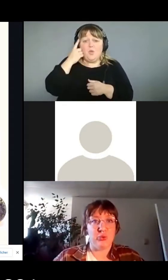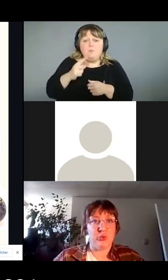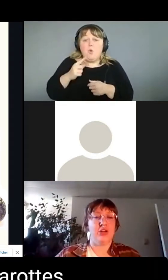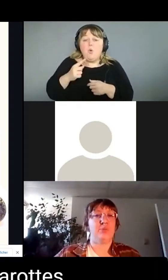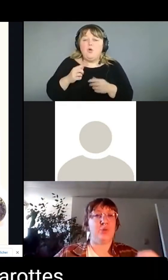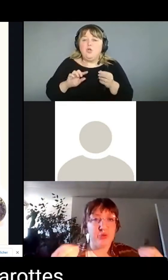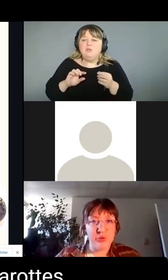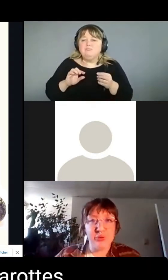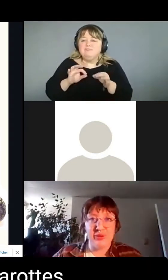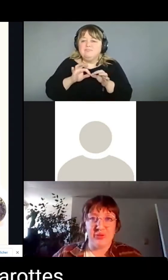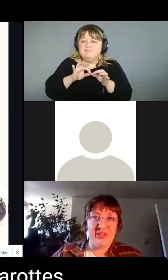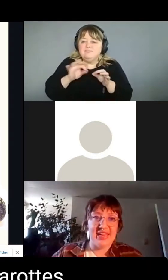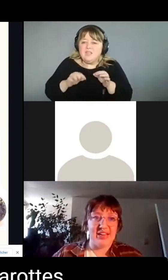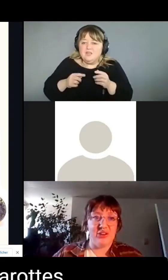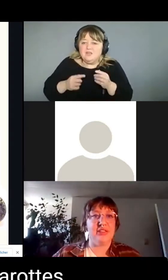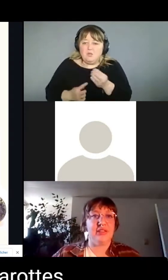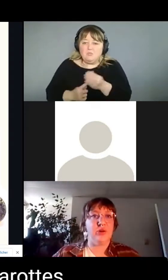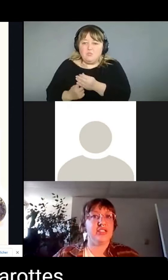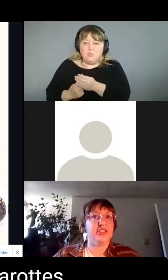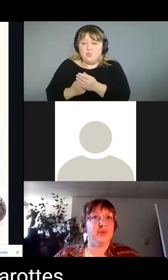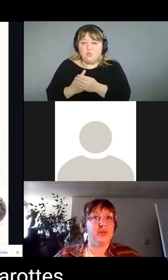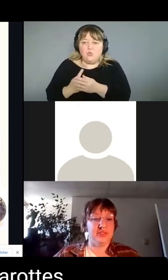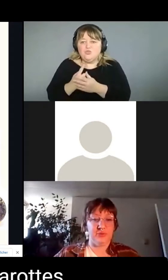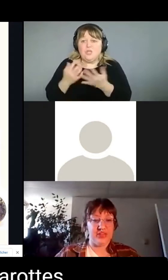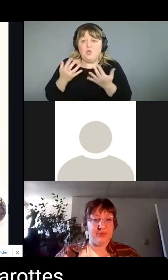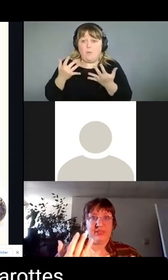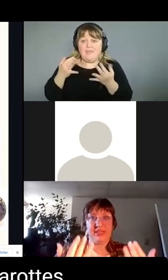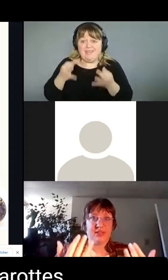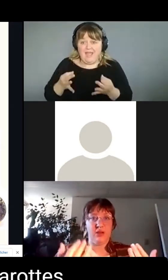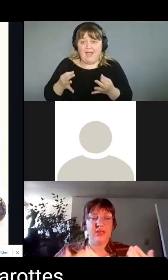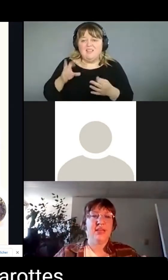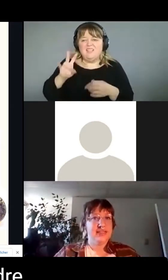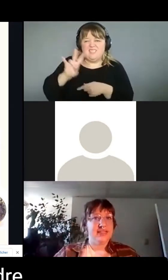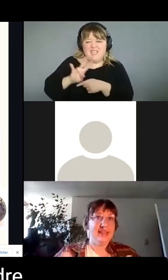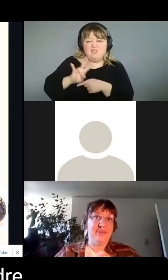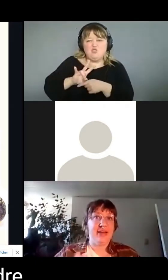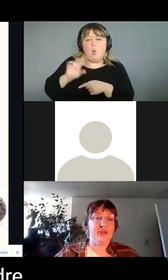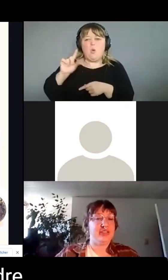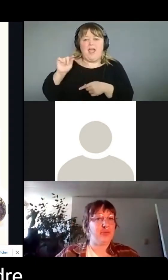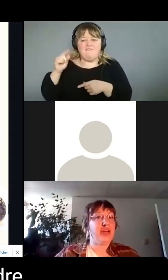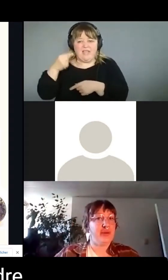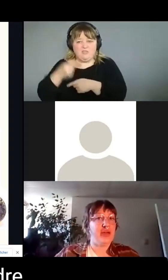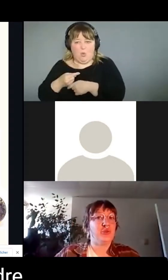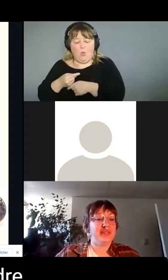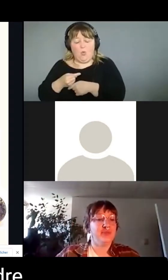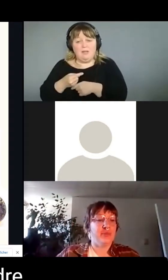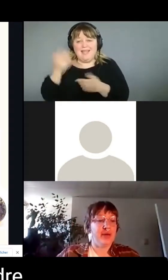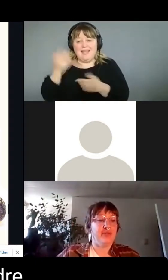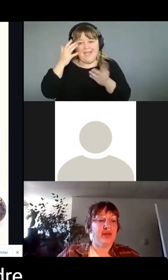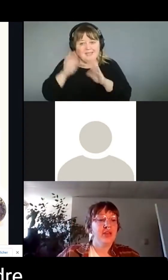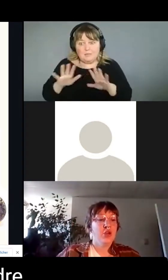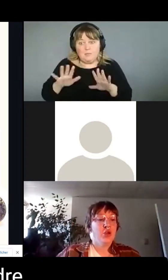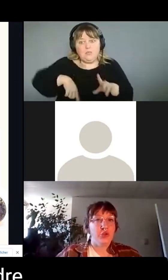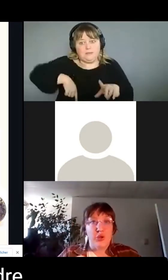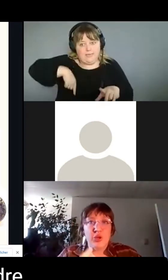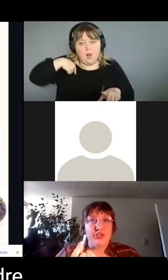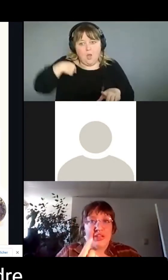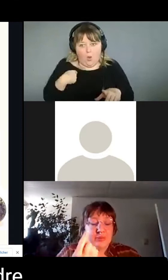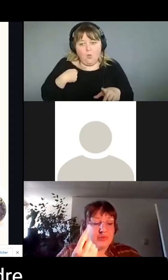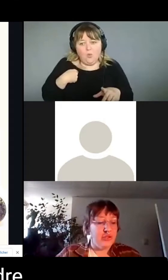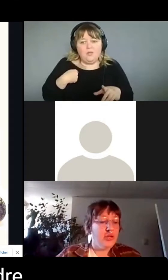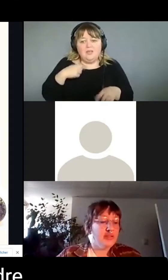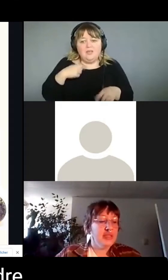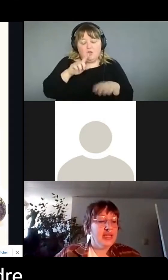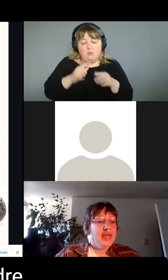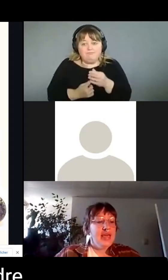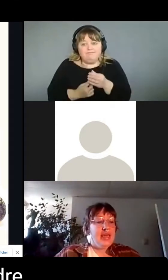20 jours. Alors, pour ceux qui ont fait des carottes, découragez-vous pas si vous ne voyez pas que ça sort. Ça dépend, là, ça pourrait prendre un petit moment avant que le